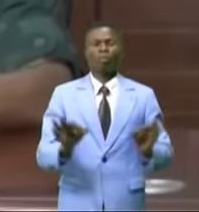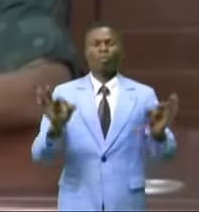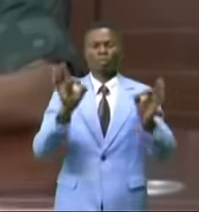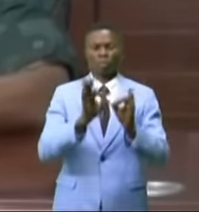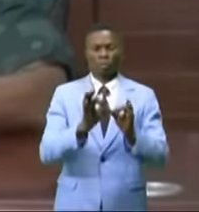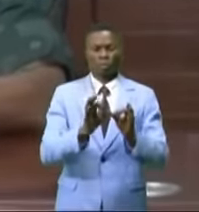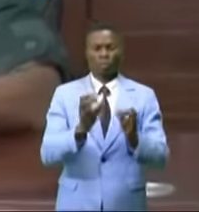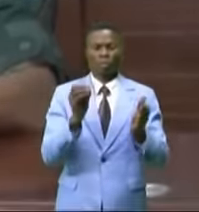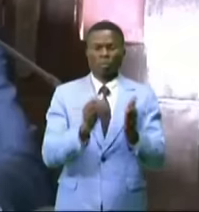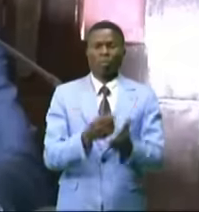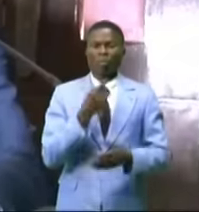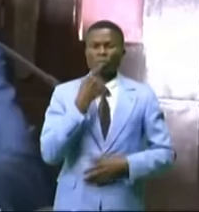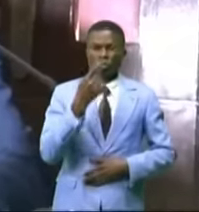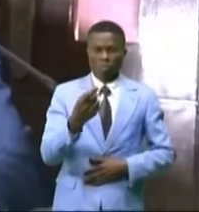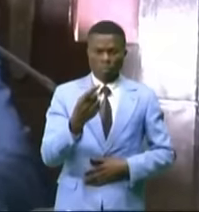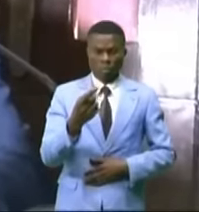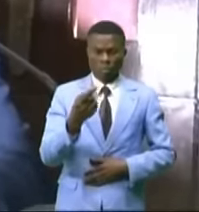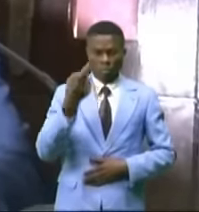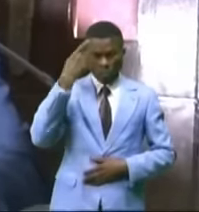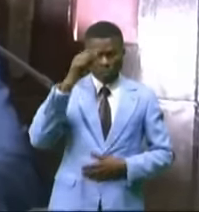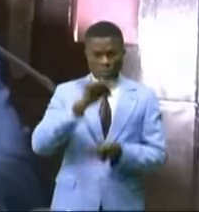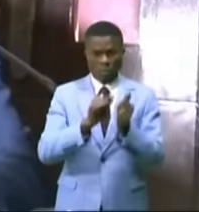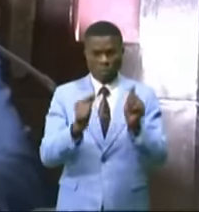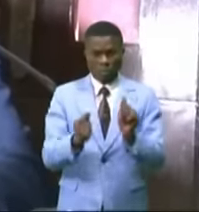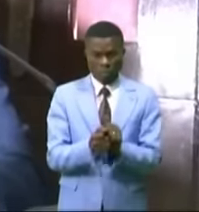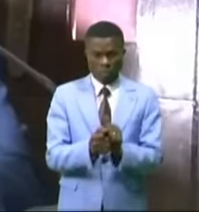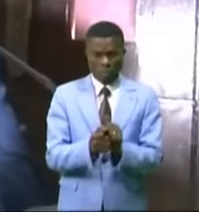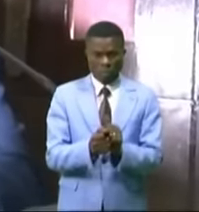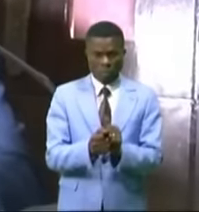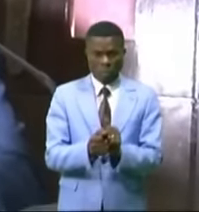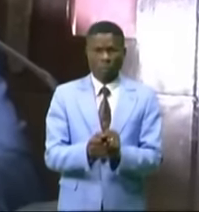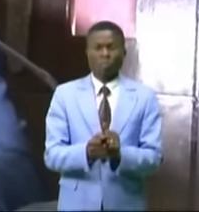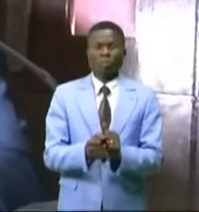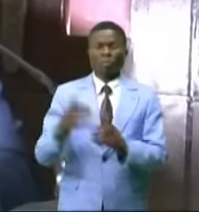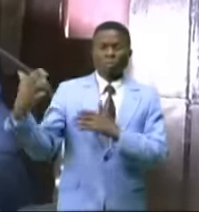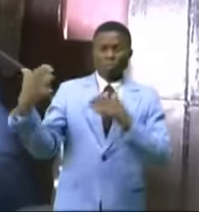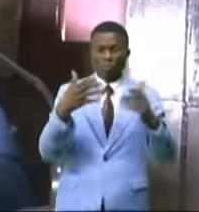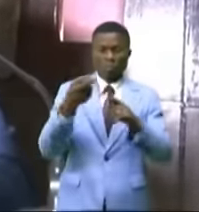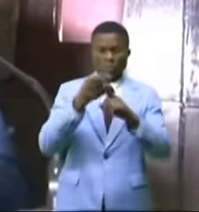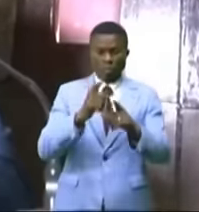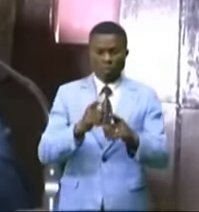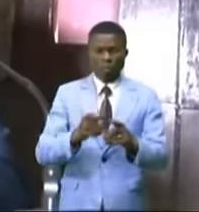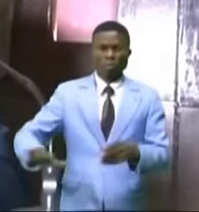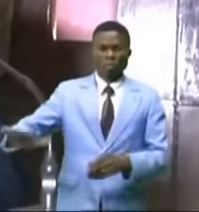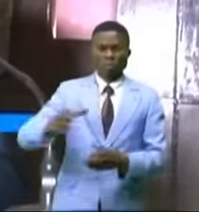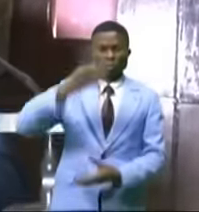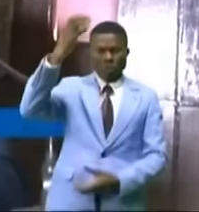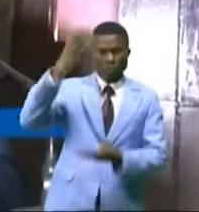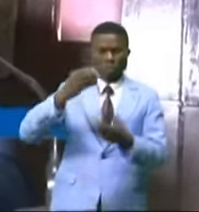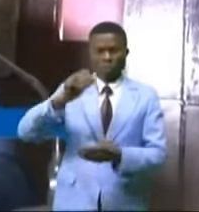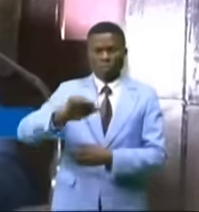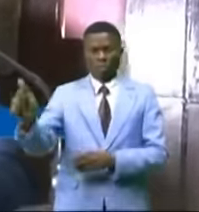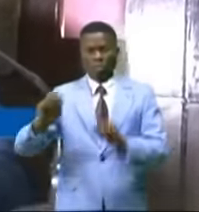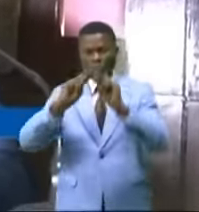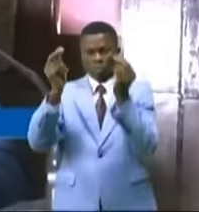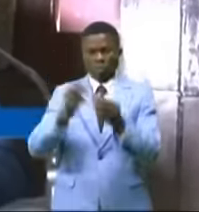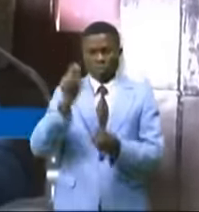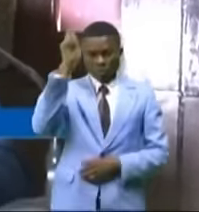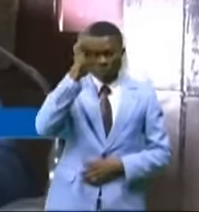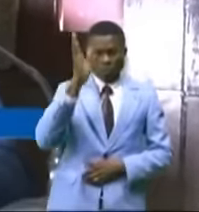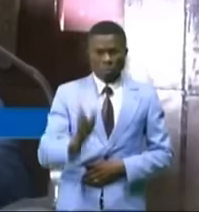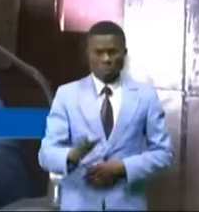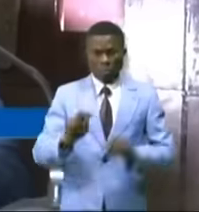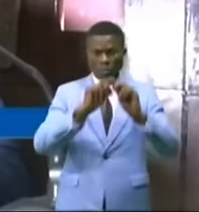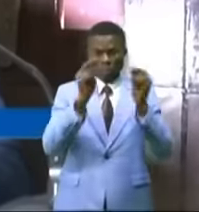souligner qu'en plus de cette agression perpétrée par le Rwanda, d'autres groupes terroristes et groupes